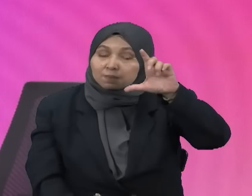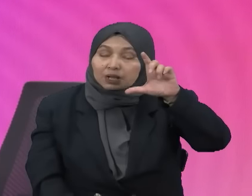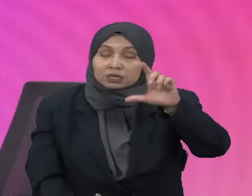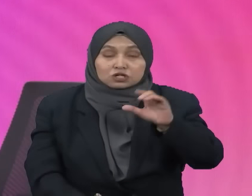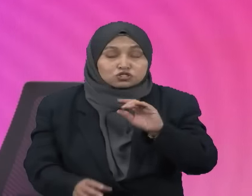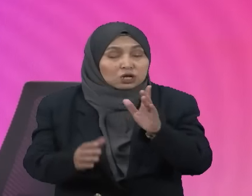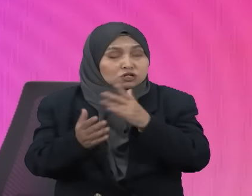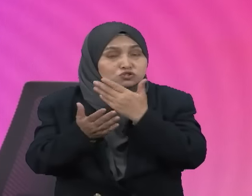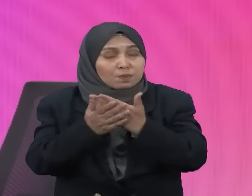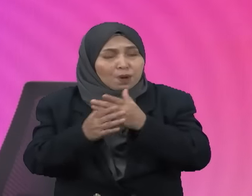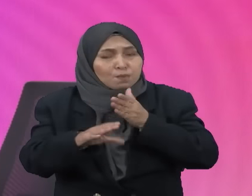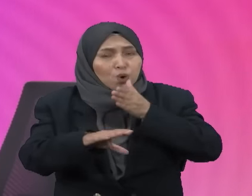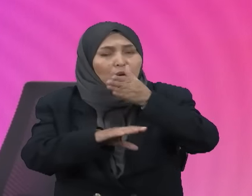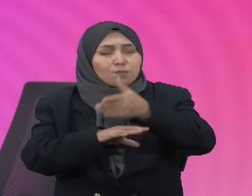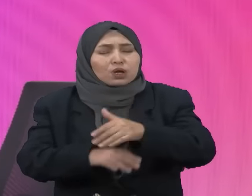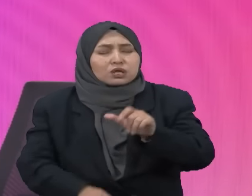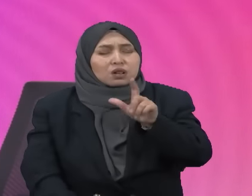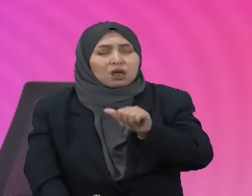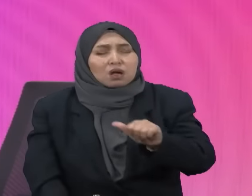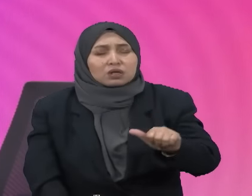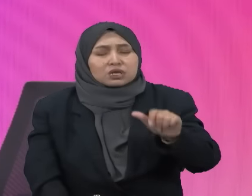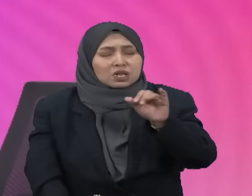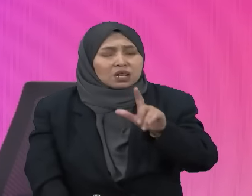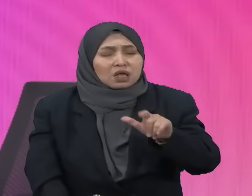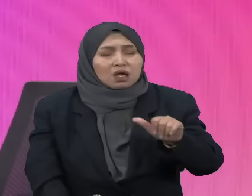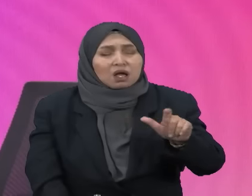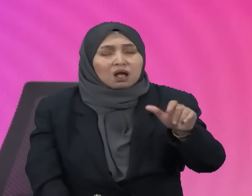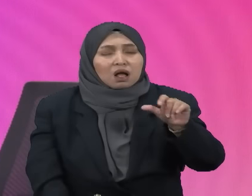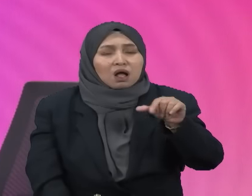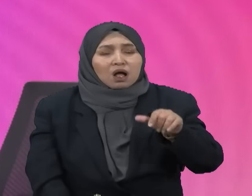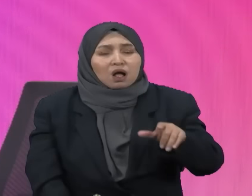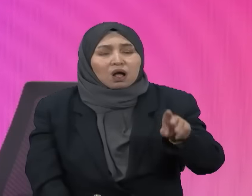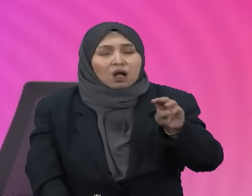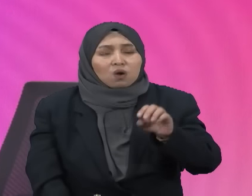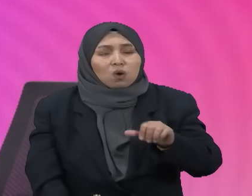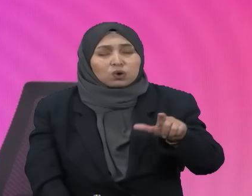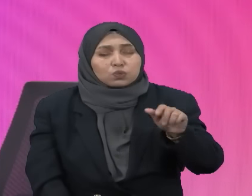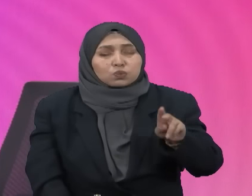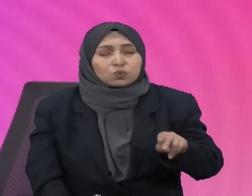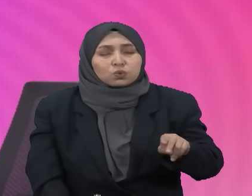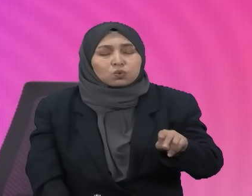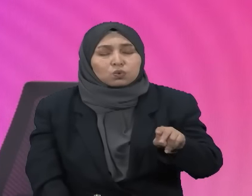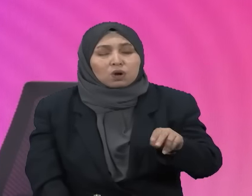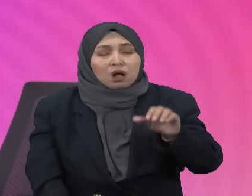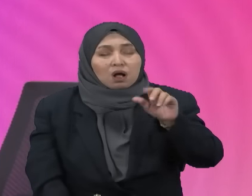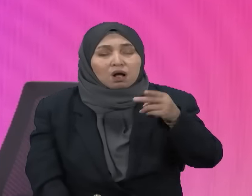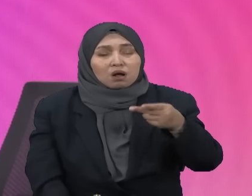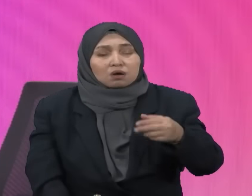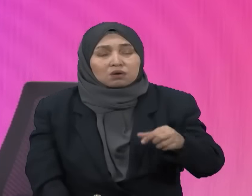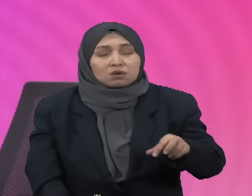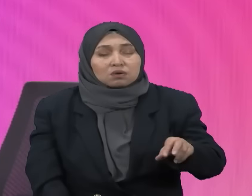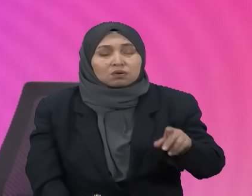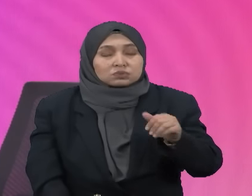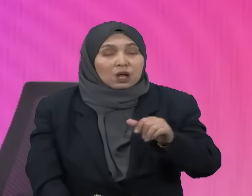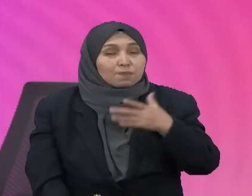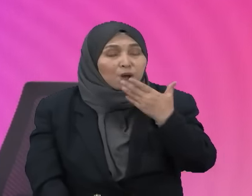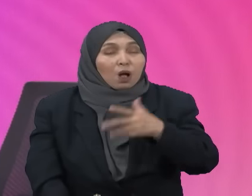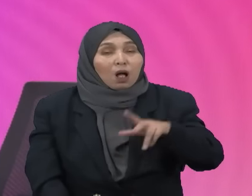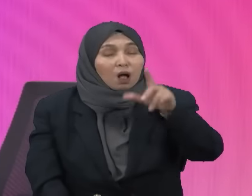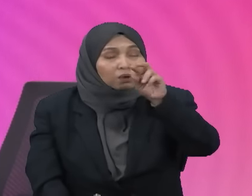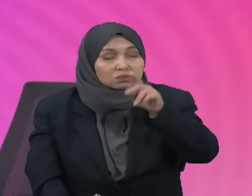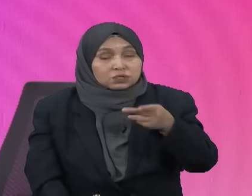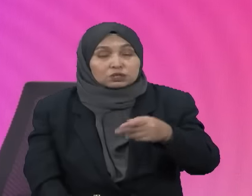jangan sampai melampau sangat. Illa illa an qalu akh. Wah, sampai macam tu.